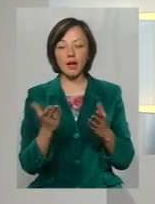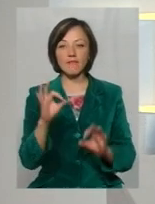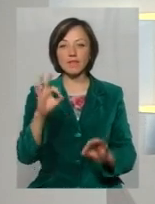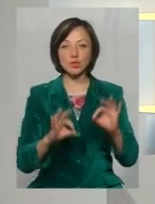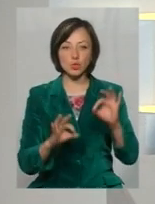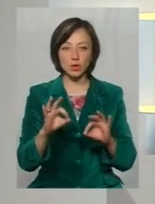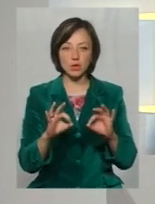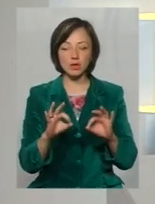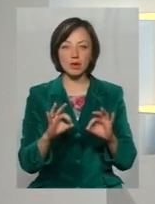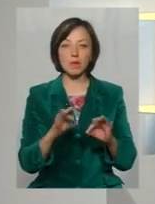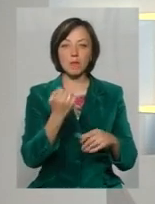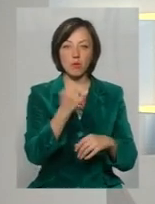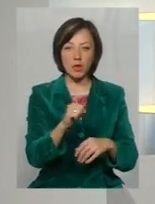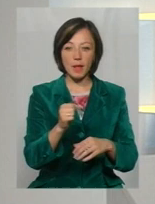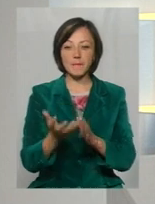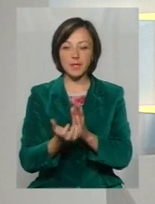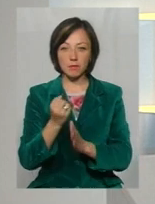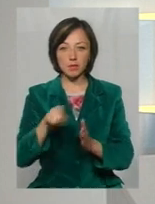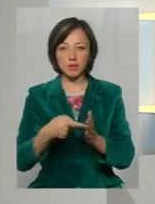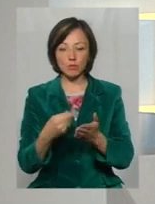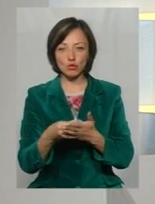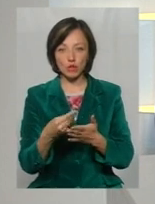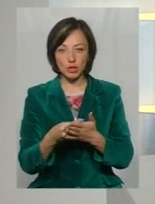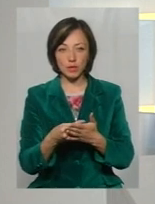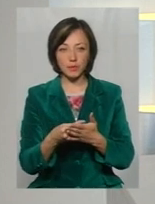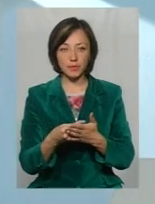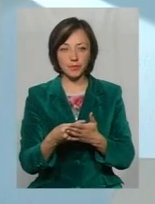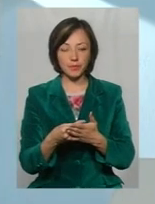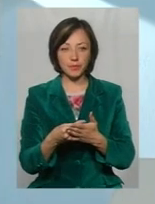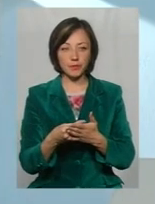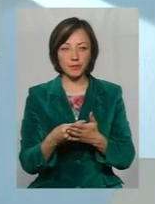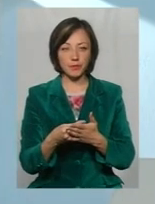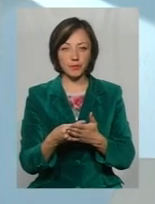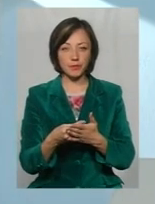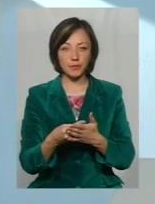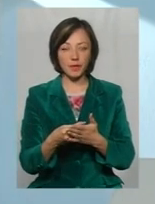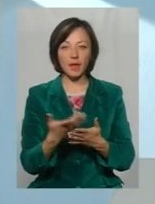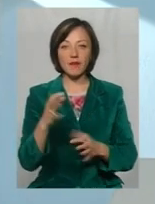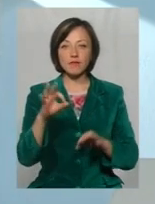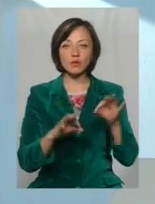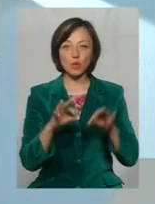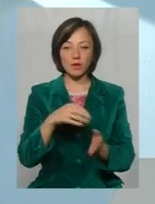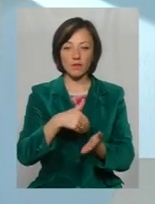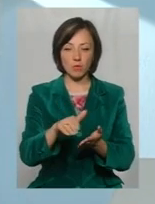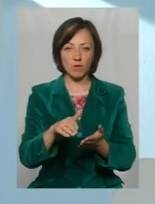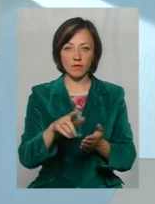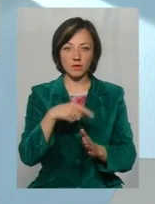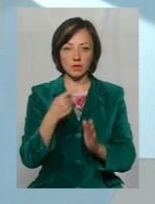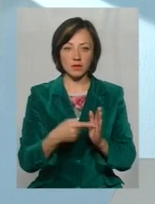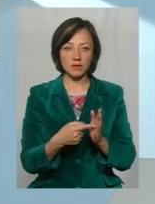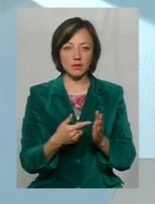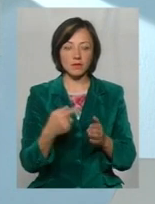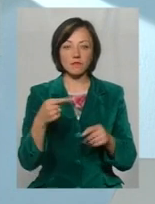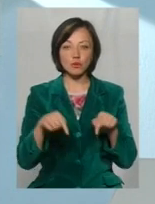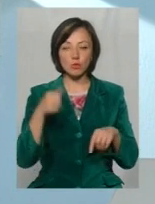відсоток пройшли і їх підтримав міський бюджет, ну, міська рада відповідно, а які отримали відмови? В цьому